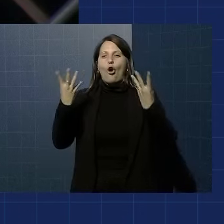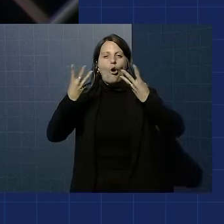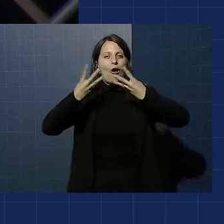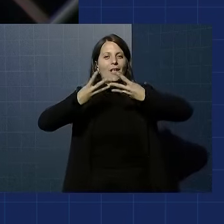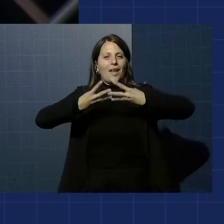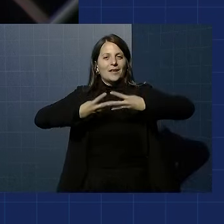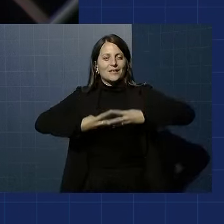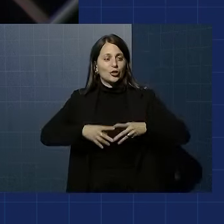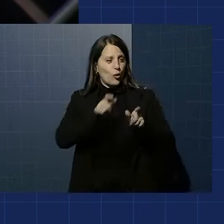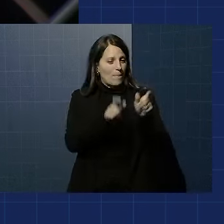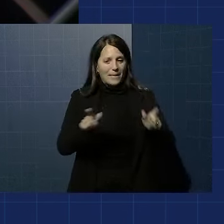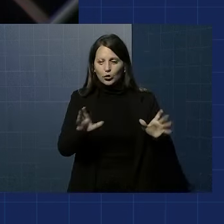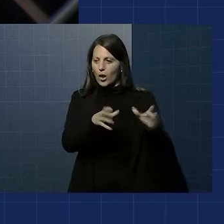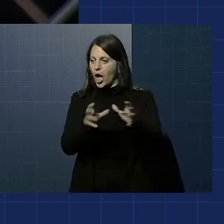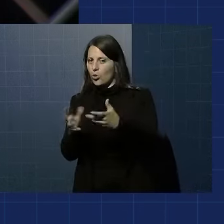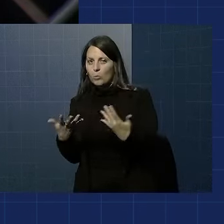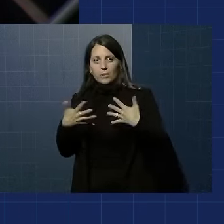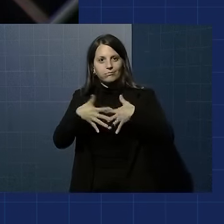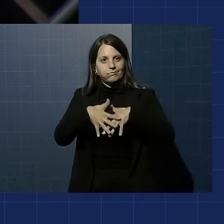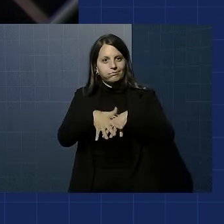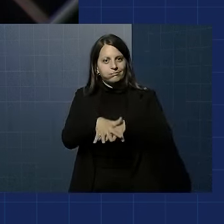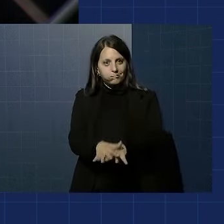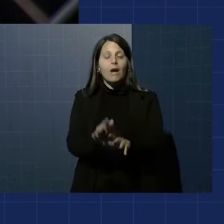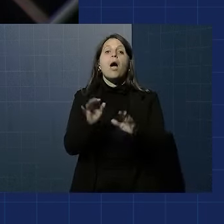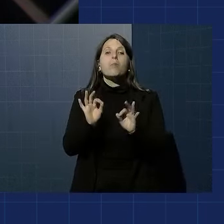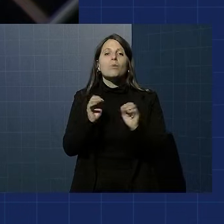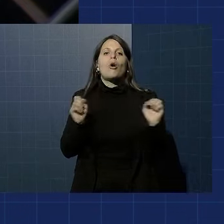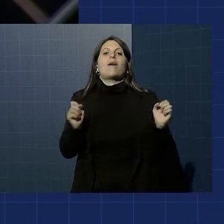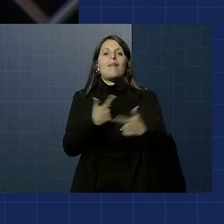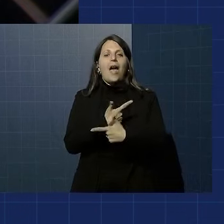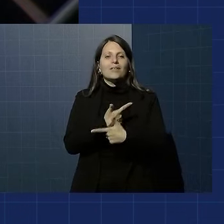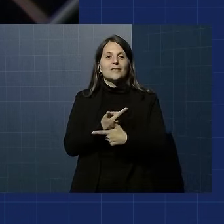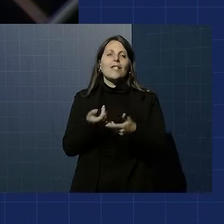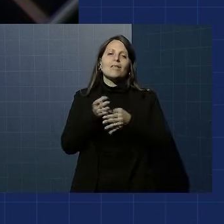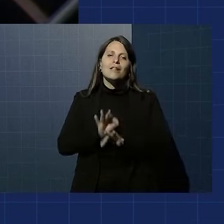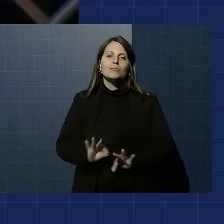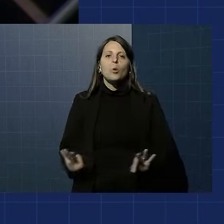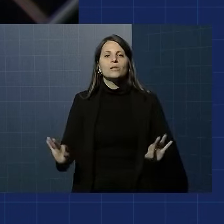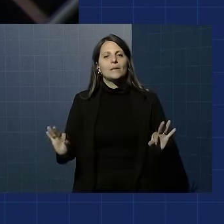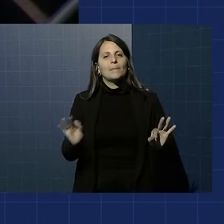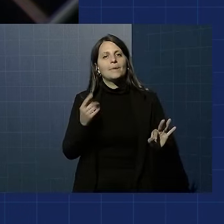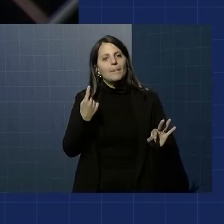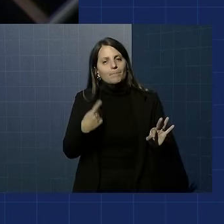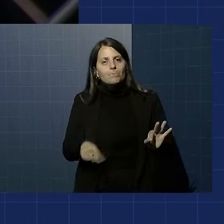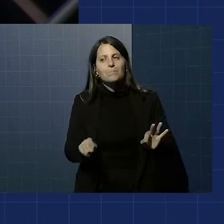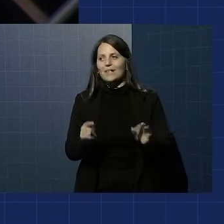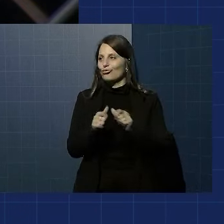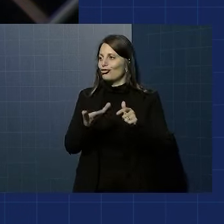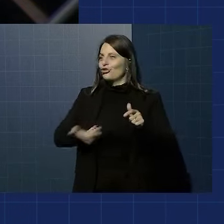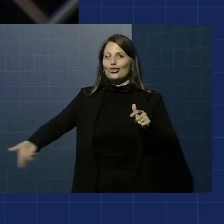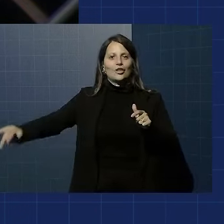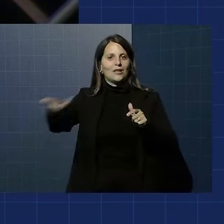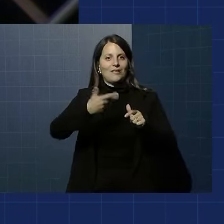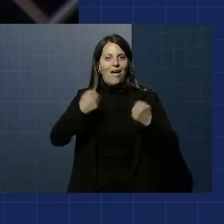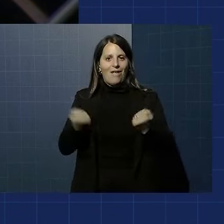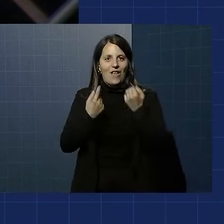all'organizzazione di tutte queste persone che gratuitamente si mettono a disposizione per la nostra città. Quindi